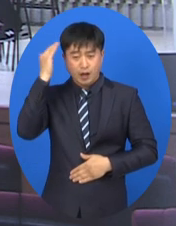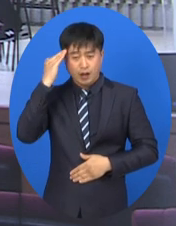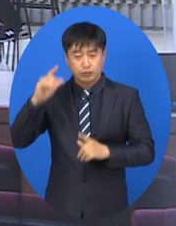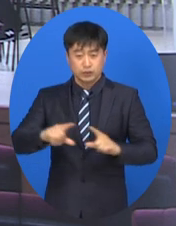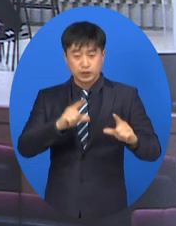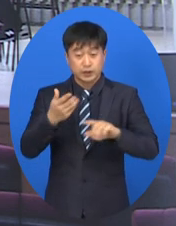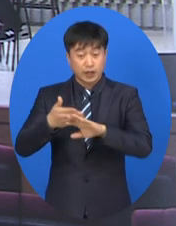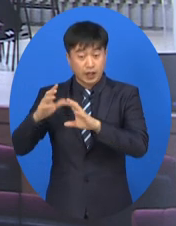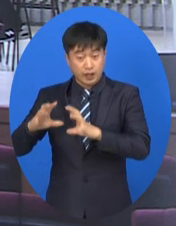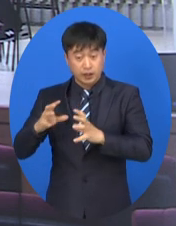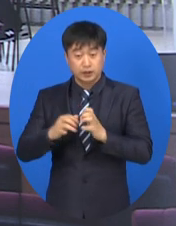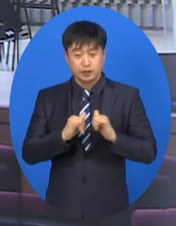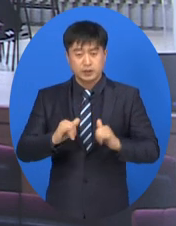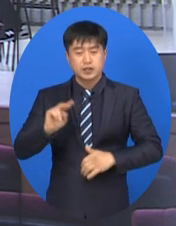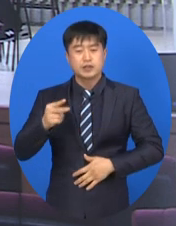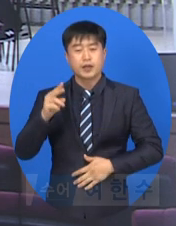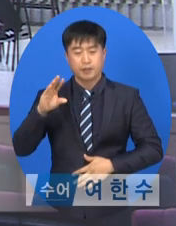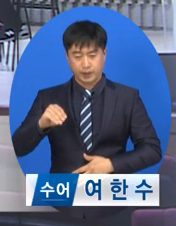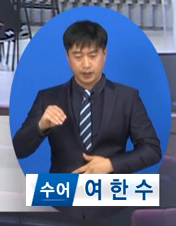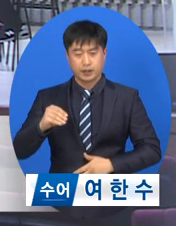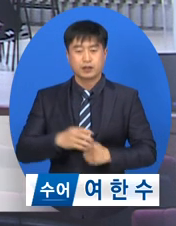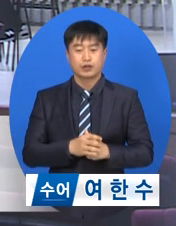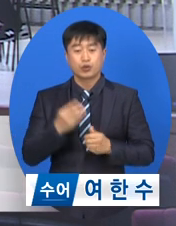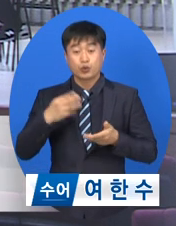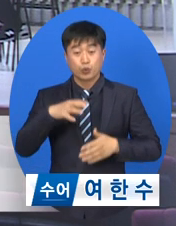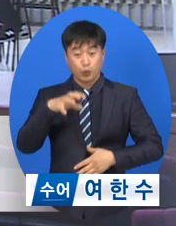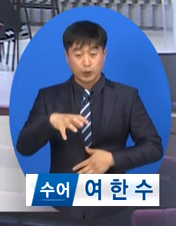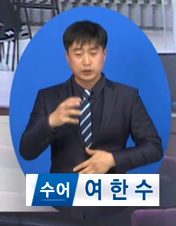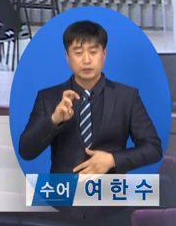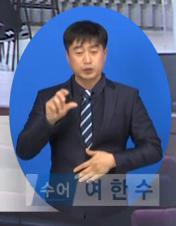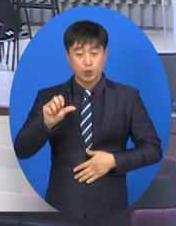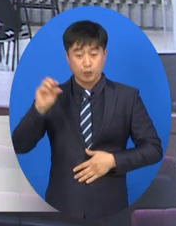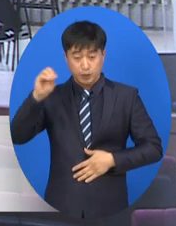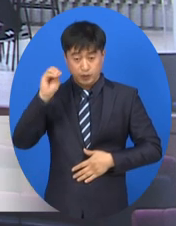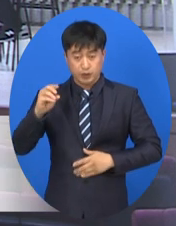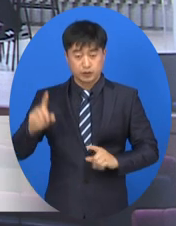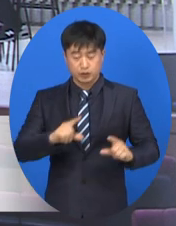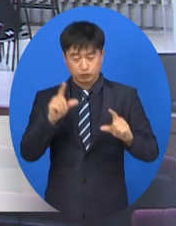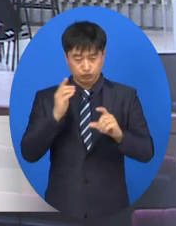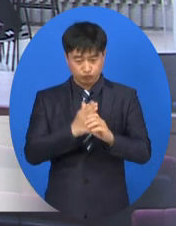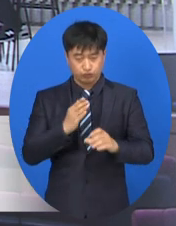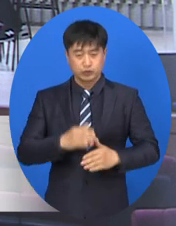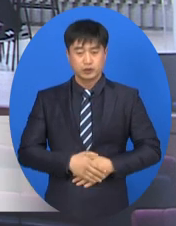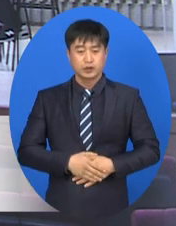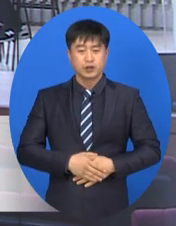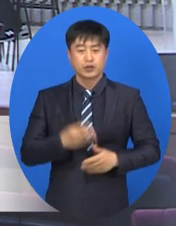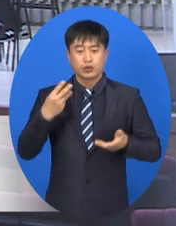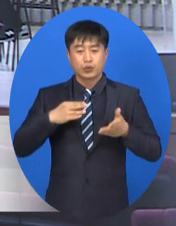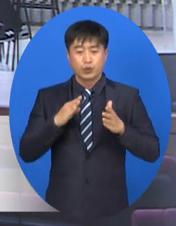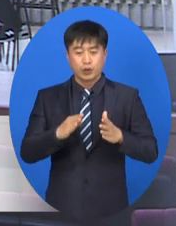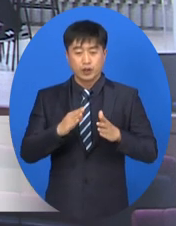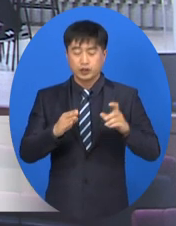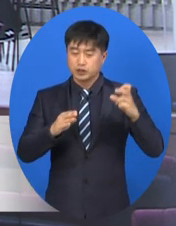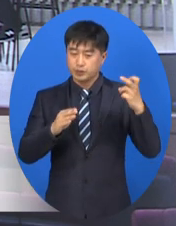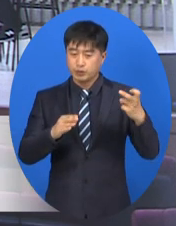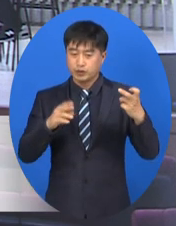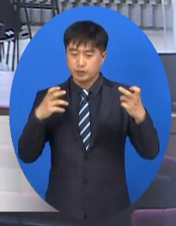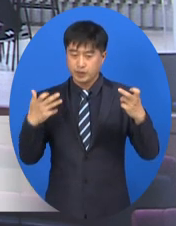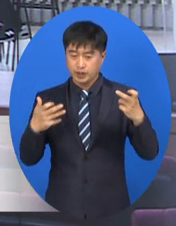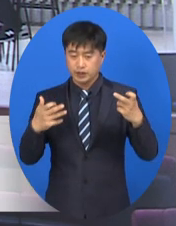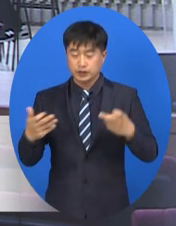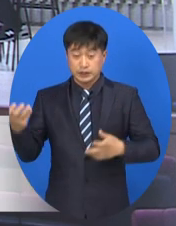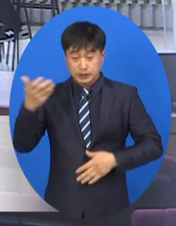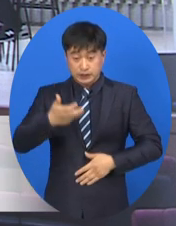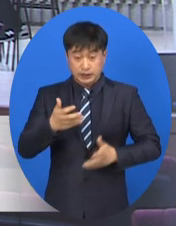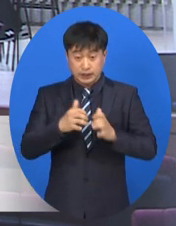우리나라에 거주하는 외국인 주민은 200만 명, 경기도에는 35%가 거주하고 있다는데요. 경기도가 12월 18일